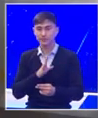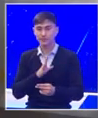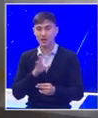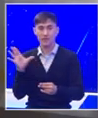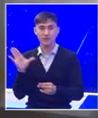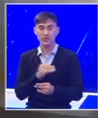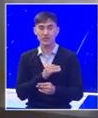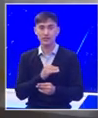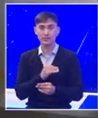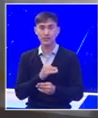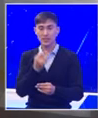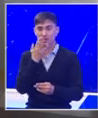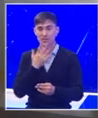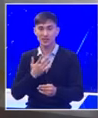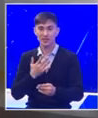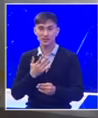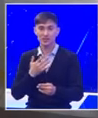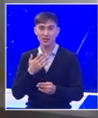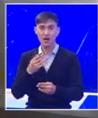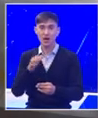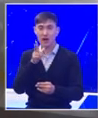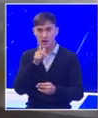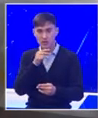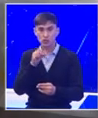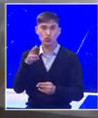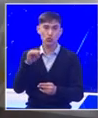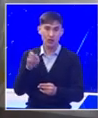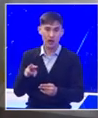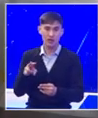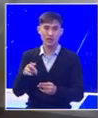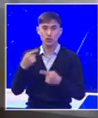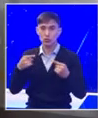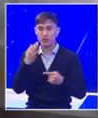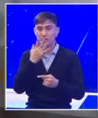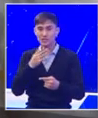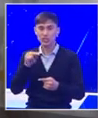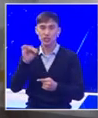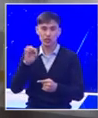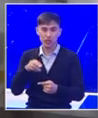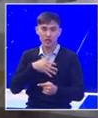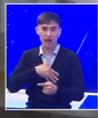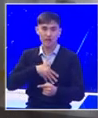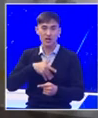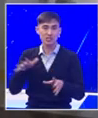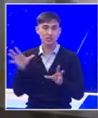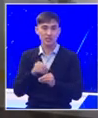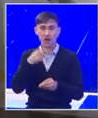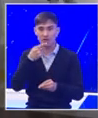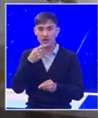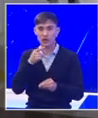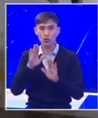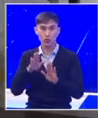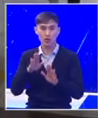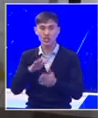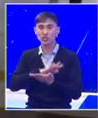все, почти все национальности, вот корейцы, дунганы, другие национальности, чеченцы, кавказцы, вот, говорили только